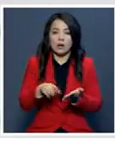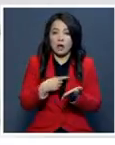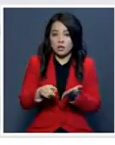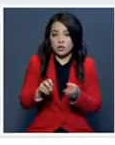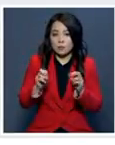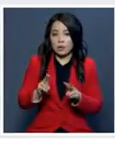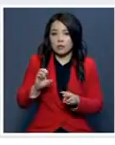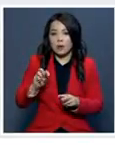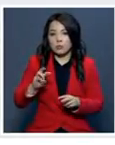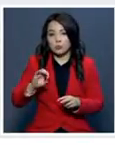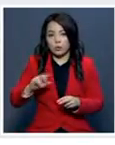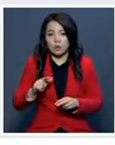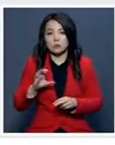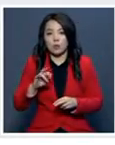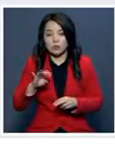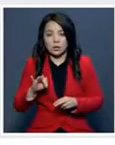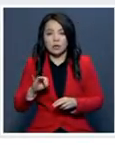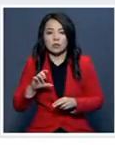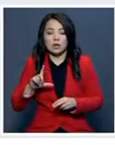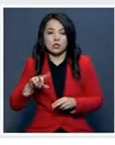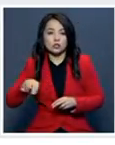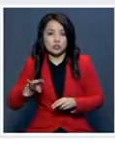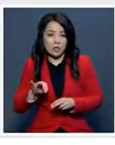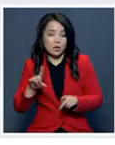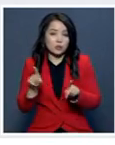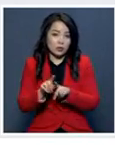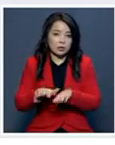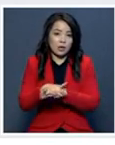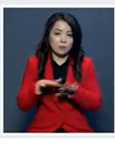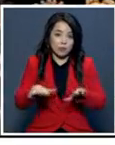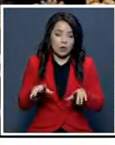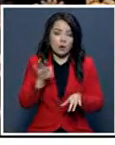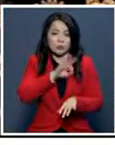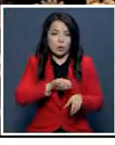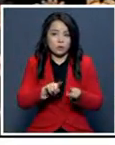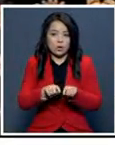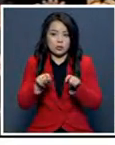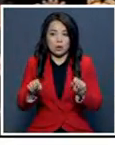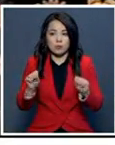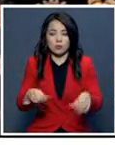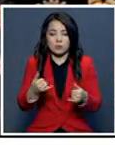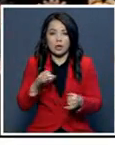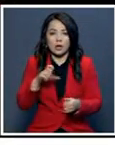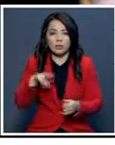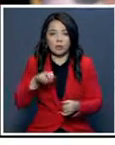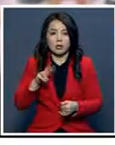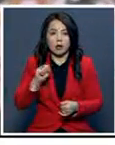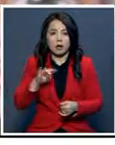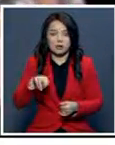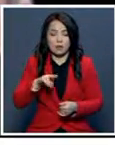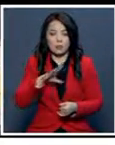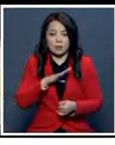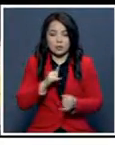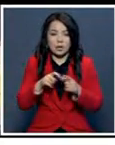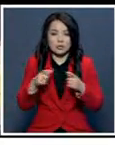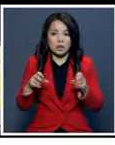қатар Samsung, Sony және LG сияқты бәсекелестердің өнімдерінде де қол жетімде болады. Apple Card деп аталатын виртуалдық және